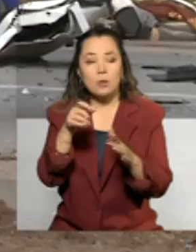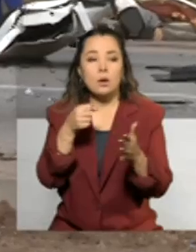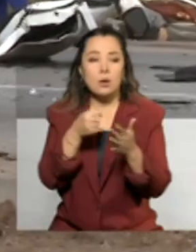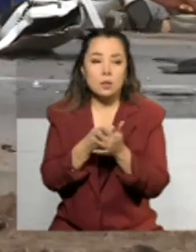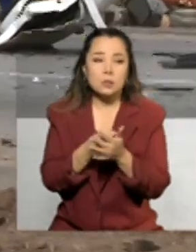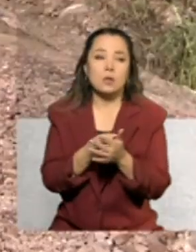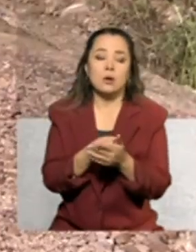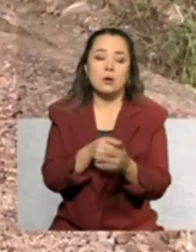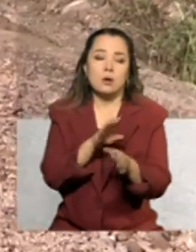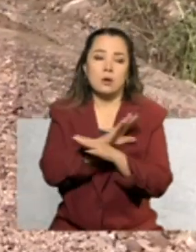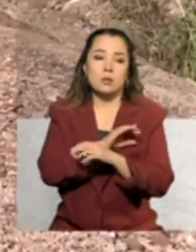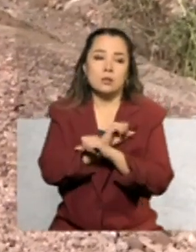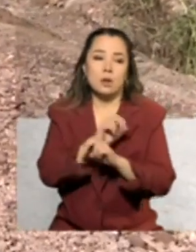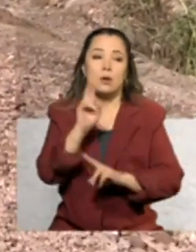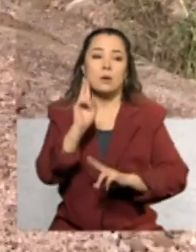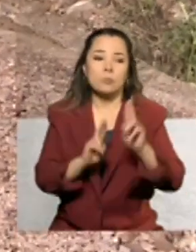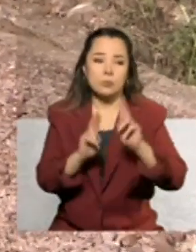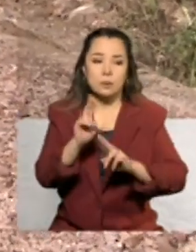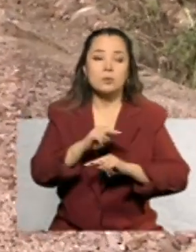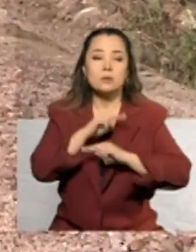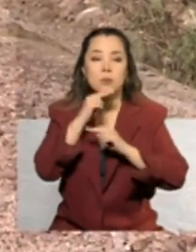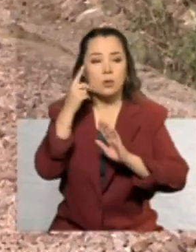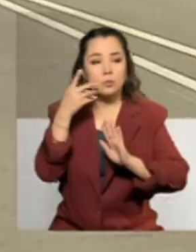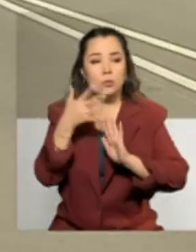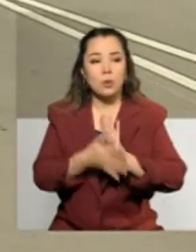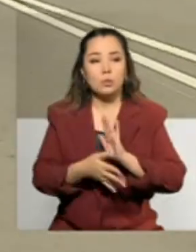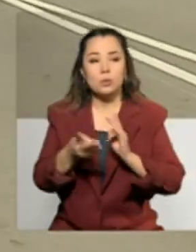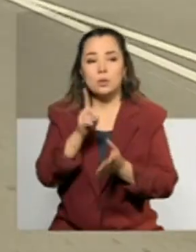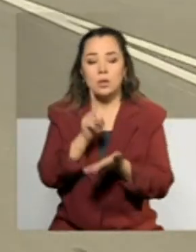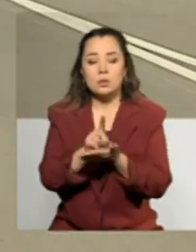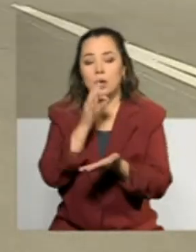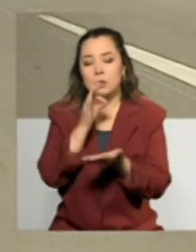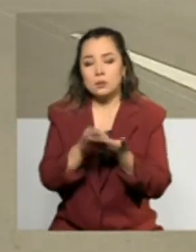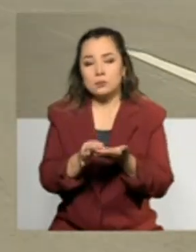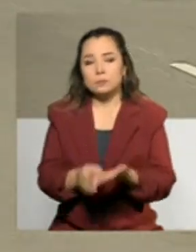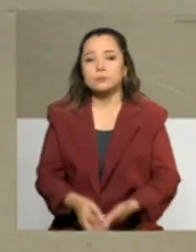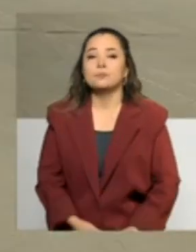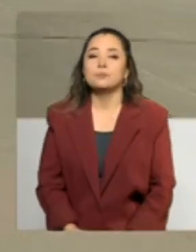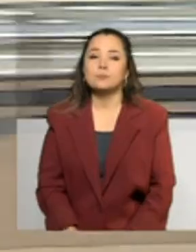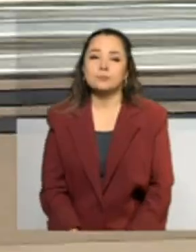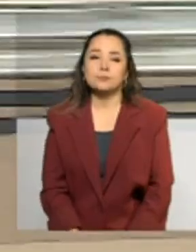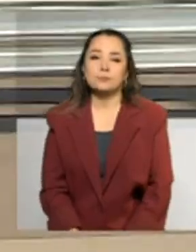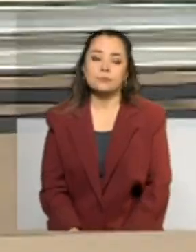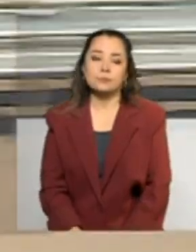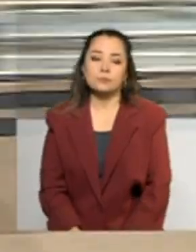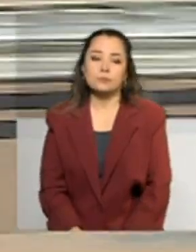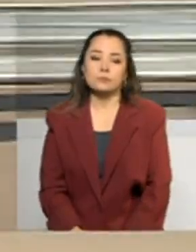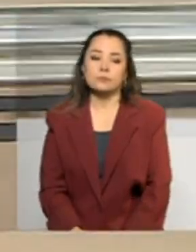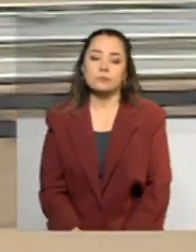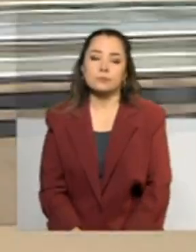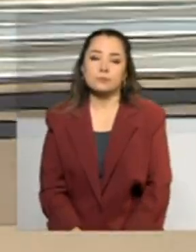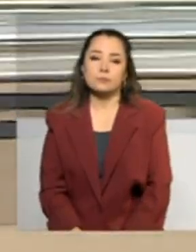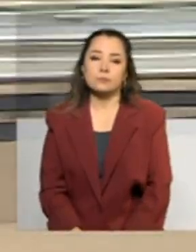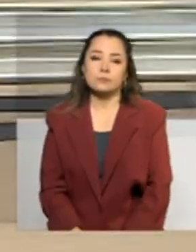үшін қарапайым қағидаларды санаға сіңірген жөн. Раушан Сайлауқызы, Дәулетбек Абдрахманов, Апта.